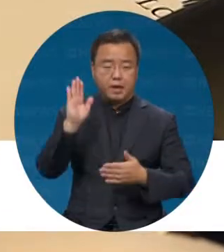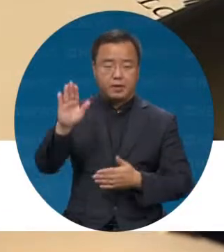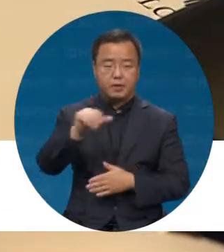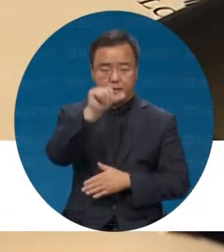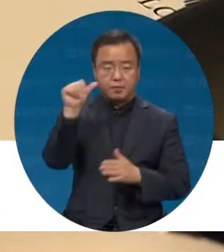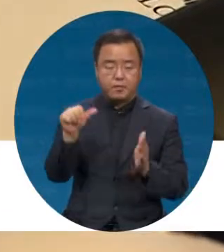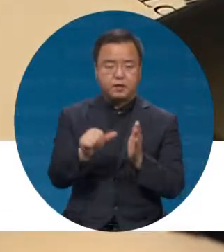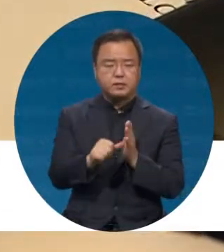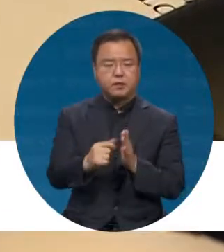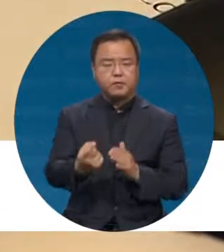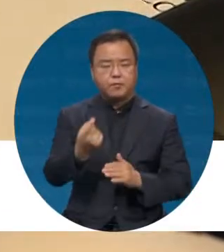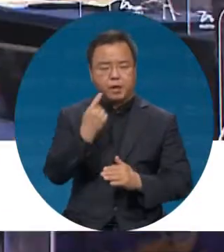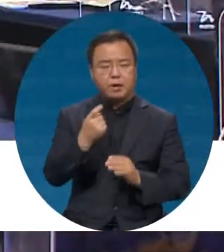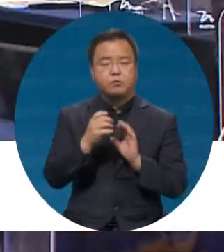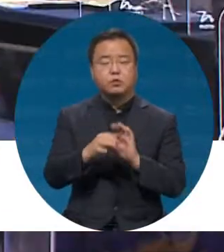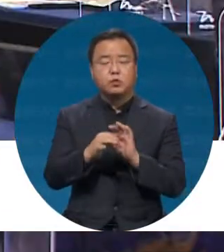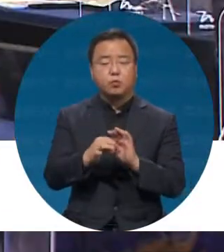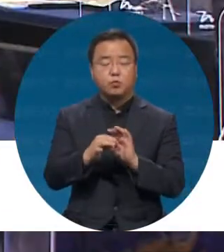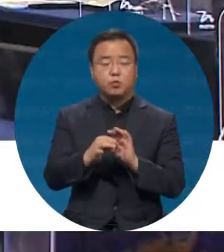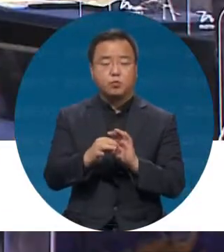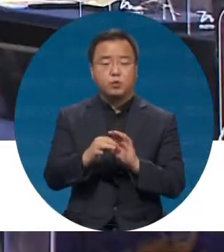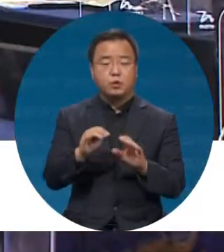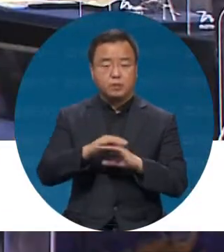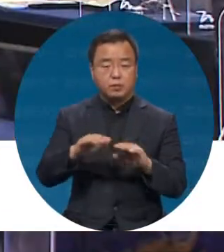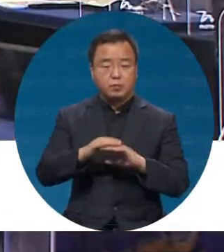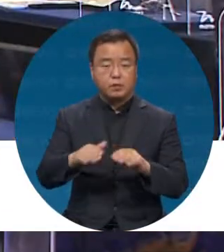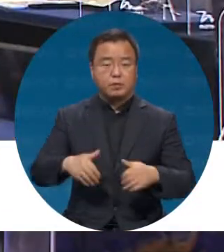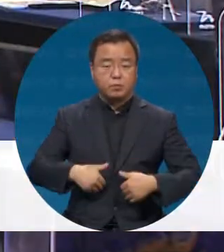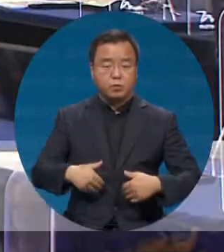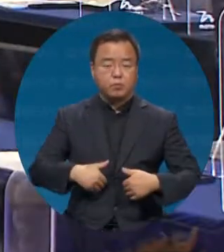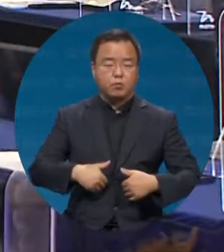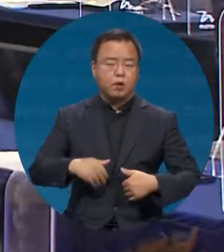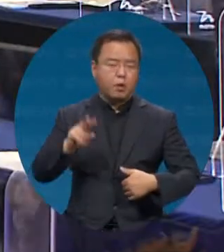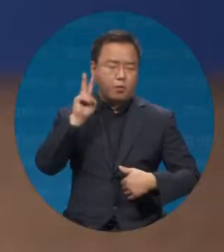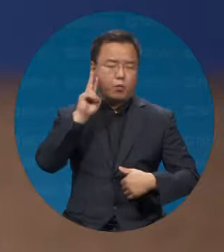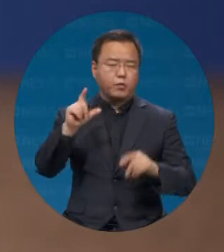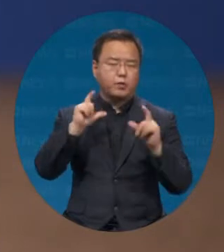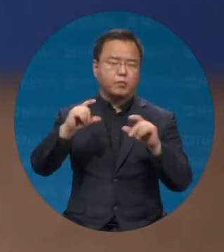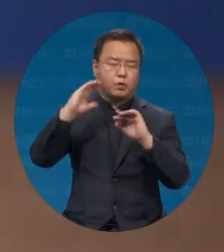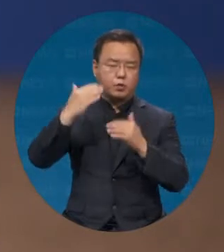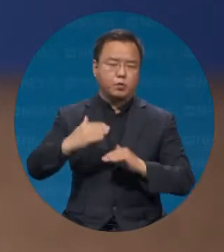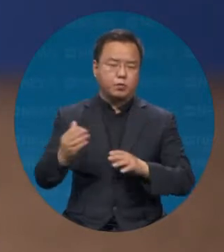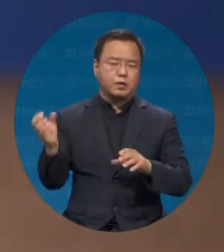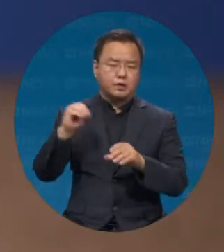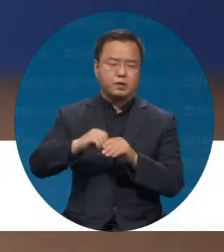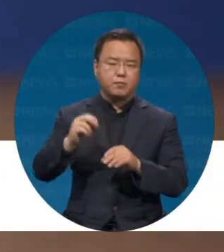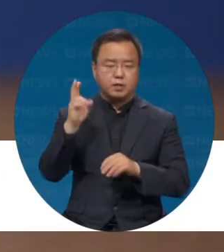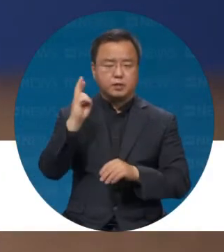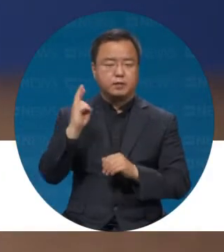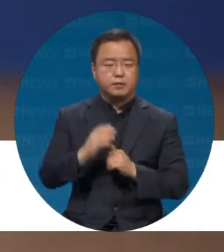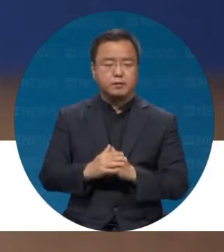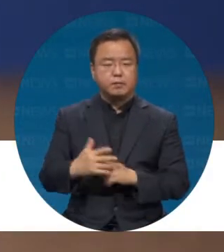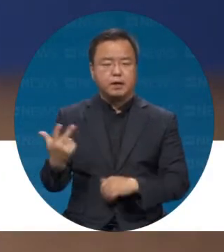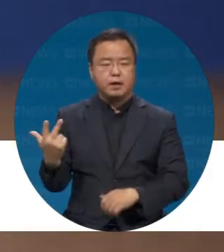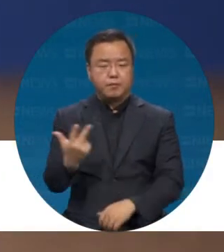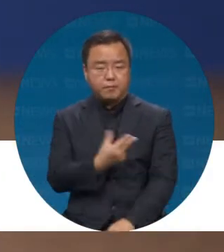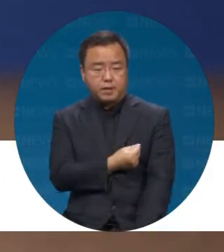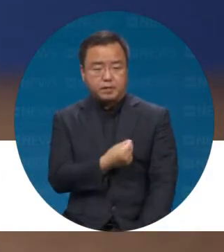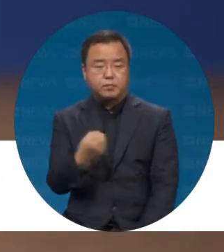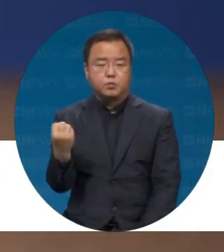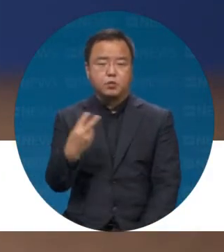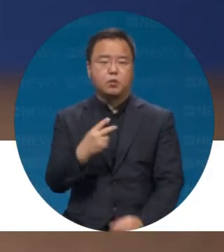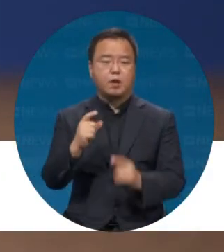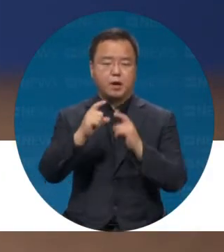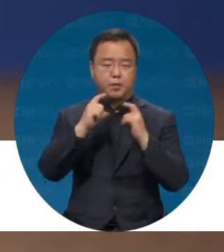의제로 이 같은 방향은 모레 발표될 연수선언에 담길 전망입니다. 백신 또